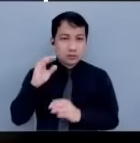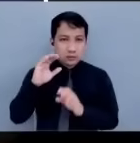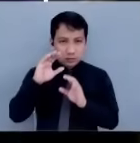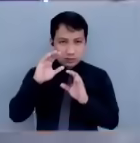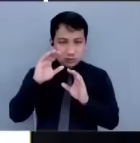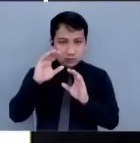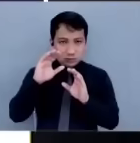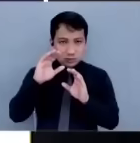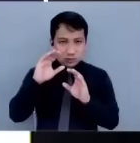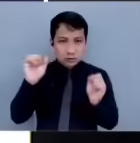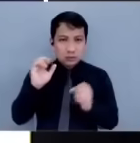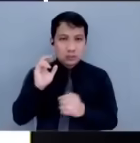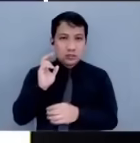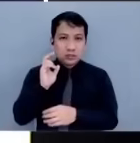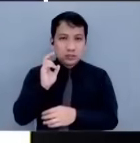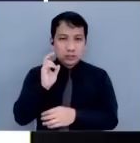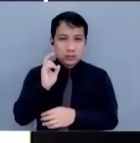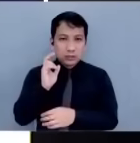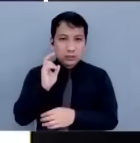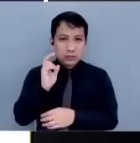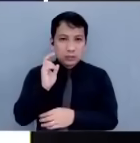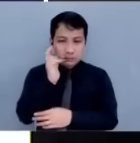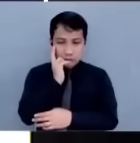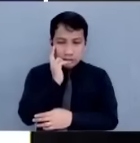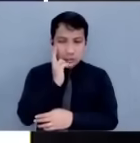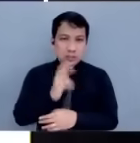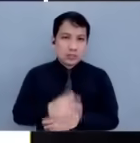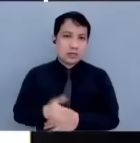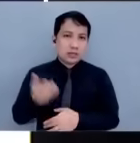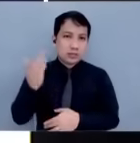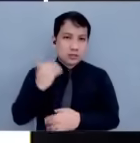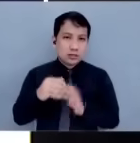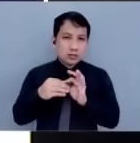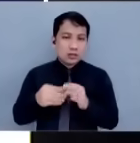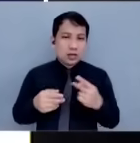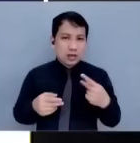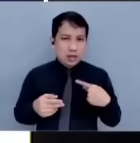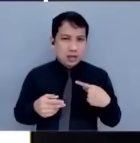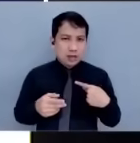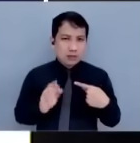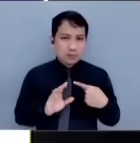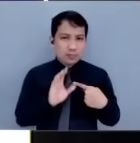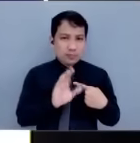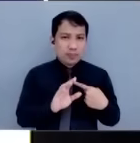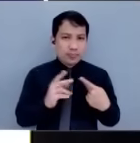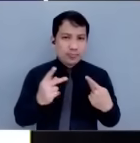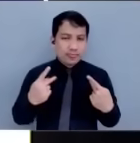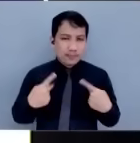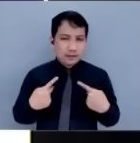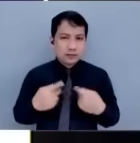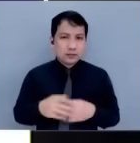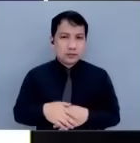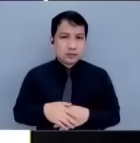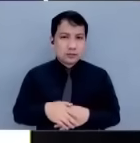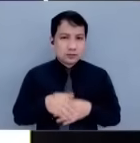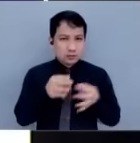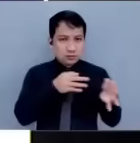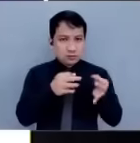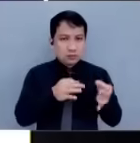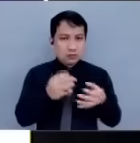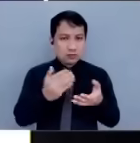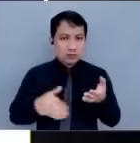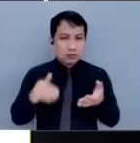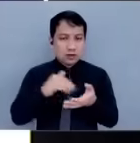Duterte. I explained to him our concerns over jurisdiction that we have explained many times